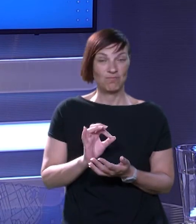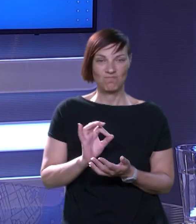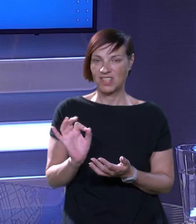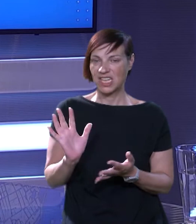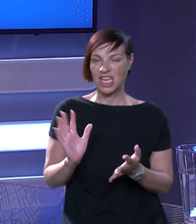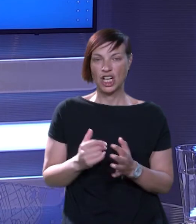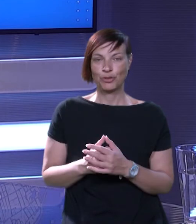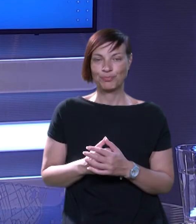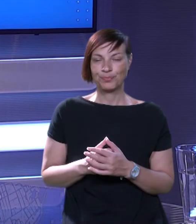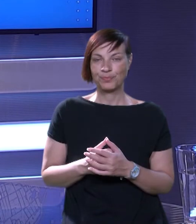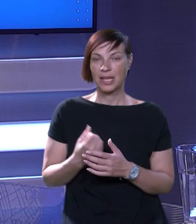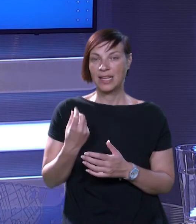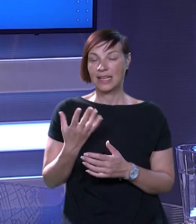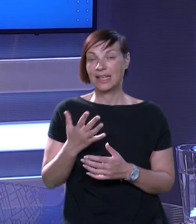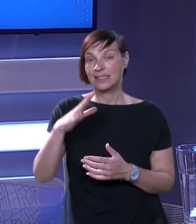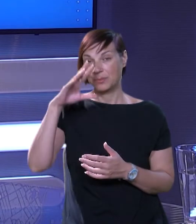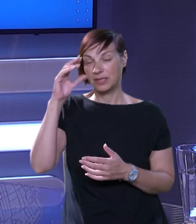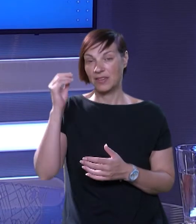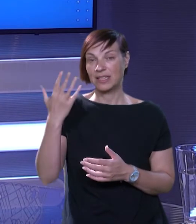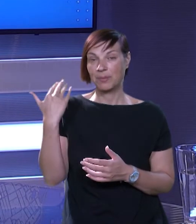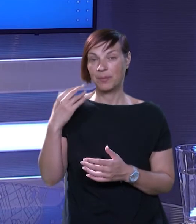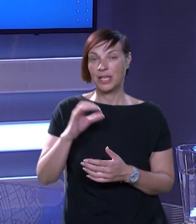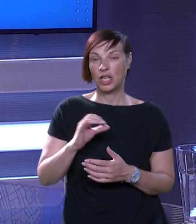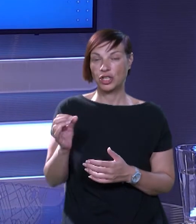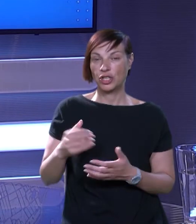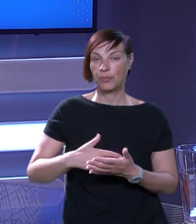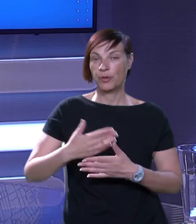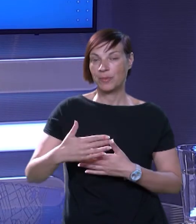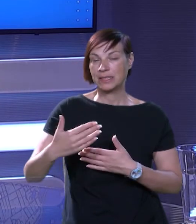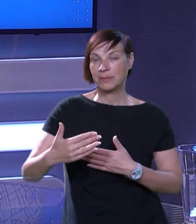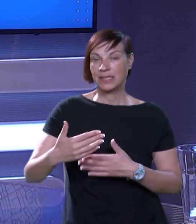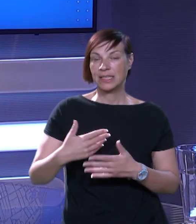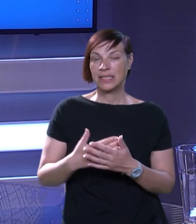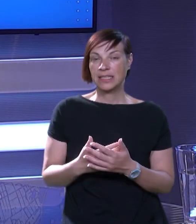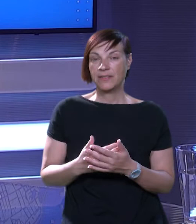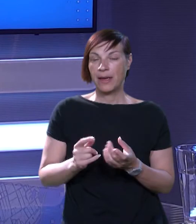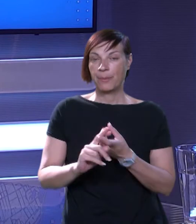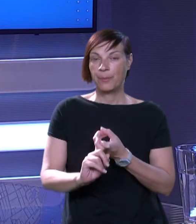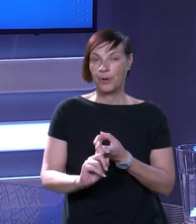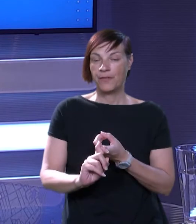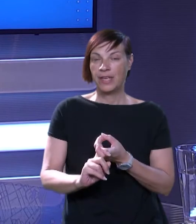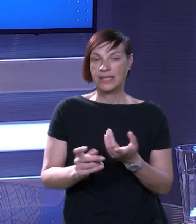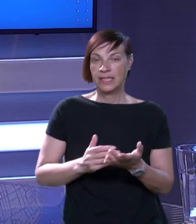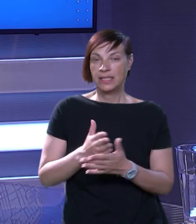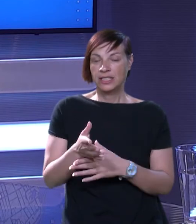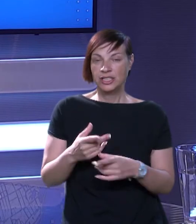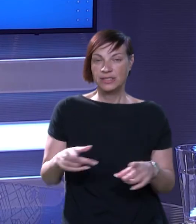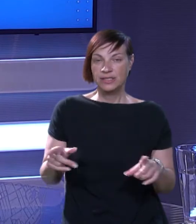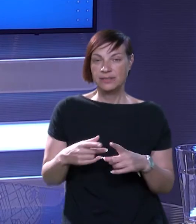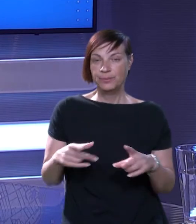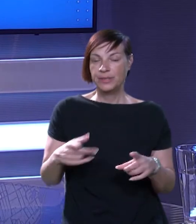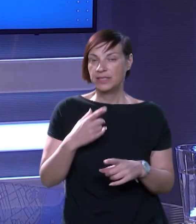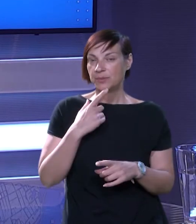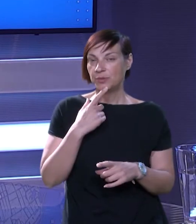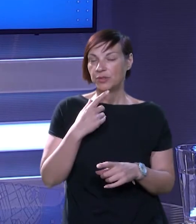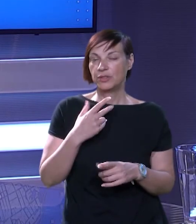da, kad sam skužila da bi mi bilo dobro u perspektivama, perspektive povezati kroz song i to neki song